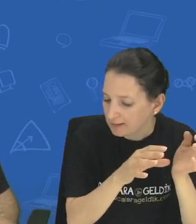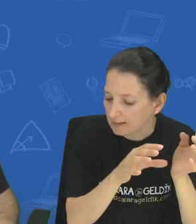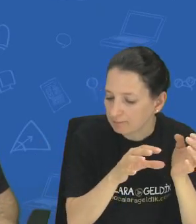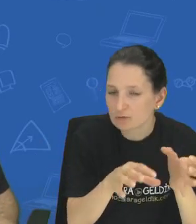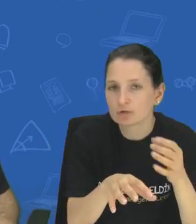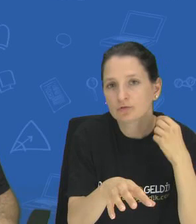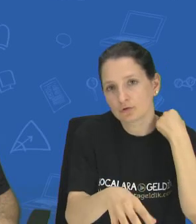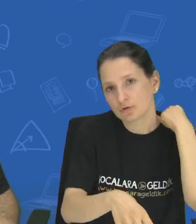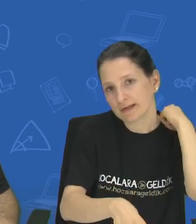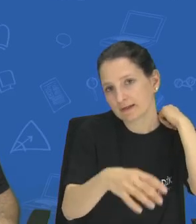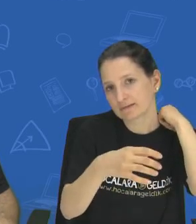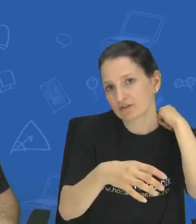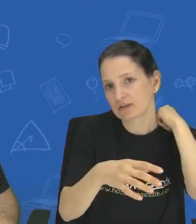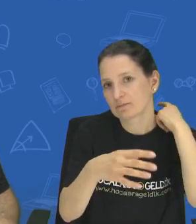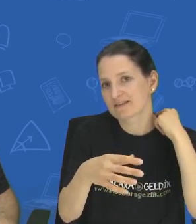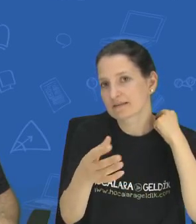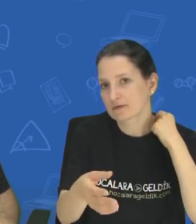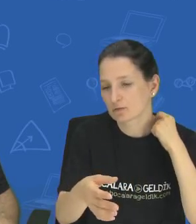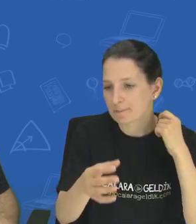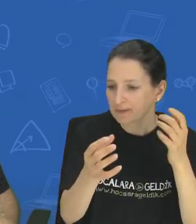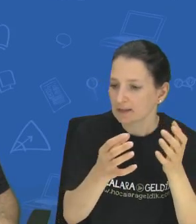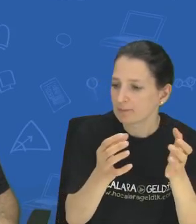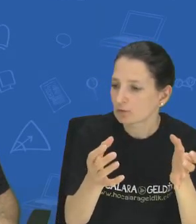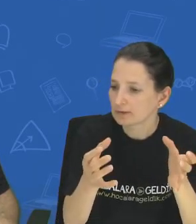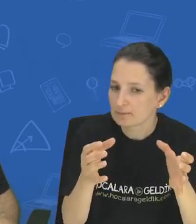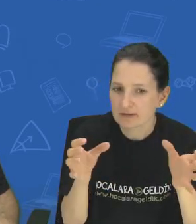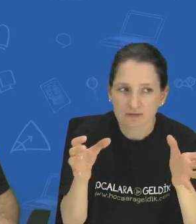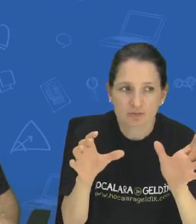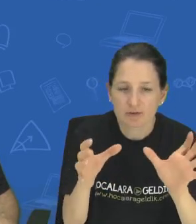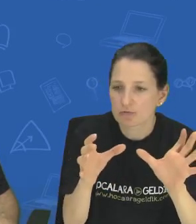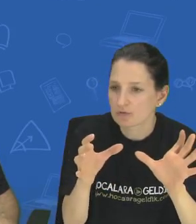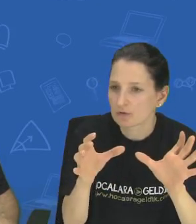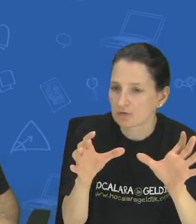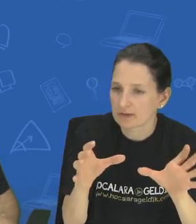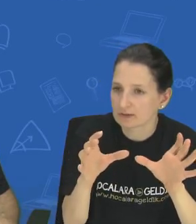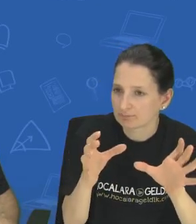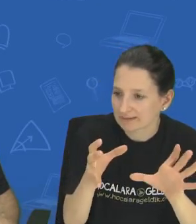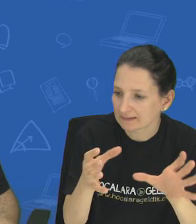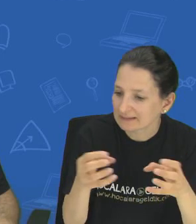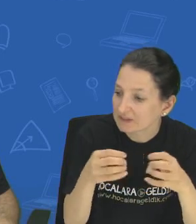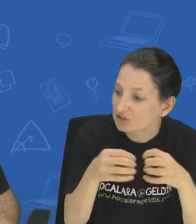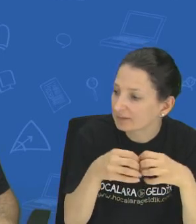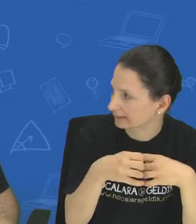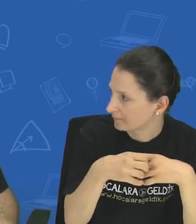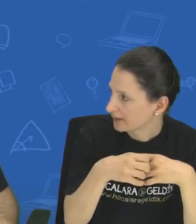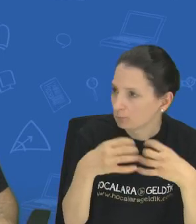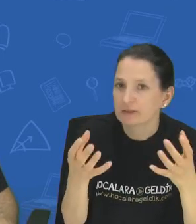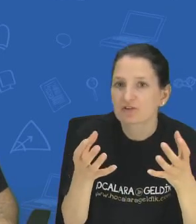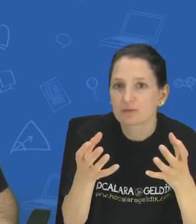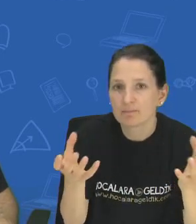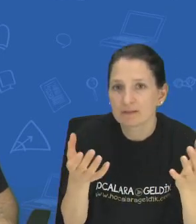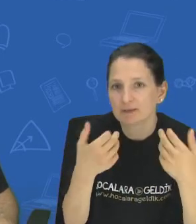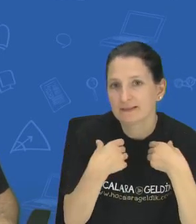Petrokimya, petrolün yer altından çıkarılmasından sonra petrol dediğimiz yaklaşık 500'e yakın maddenin karışımıdır. Hı